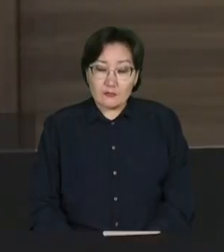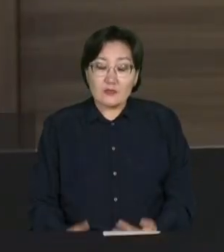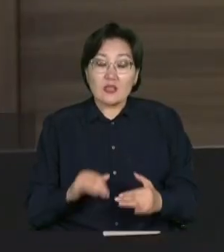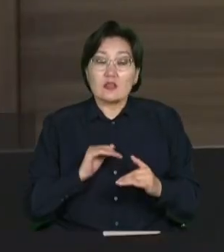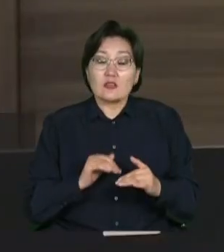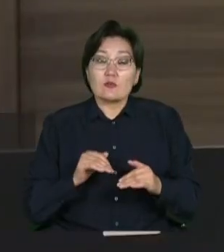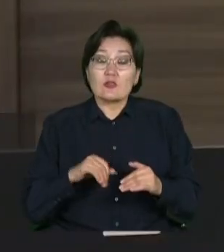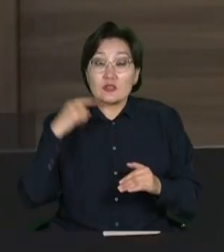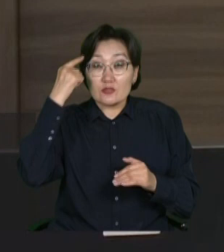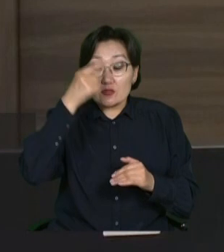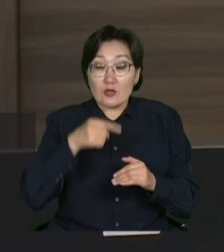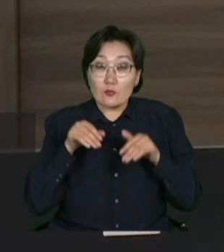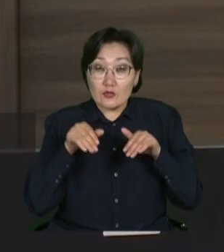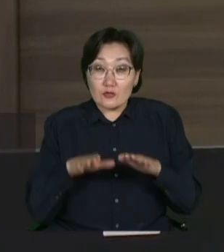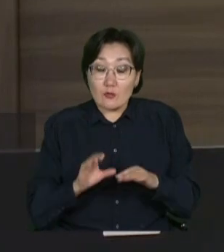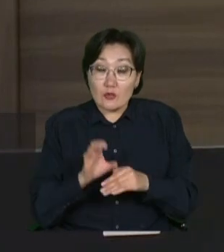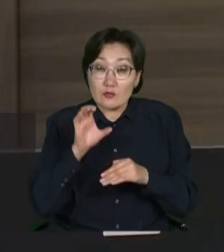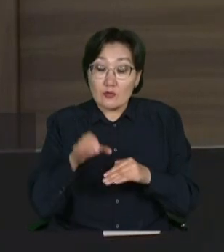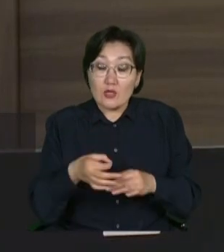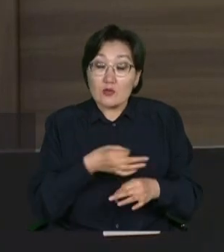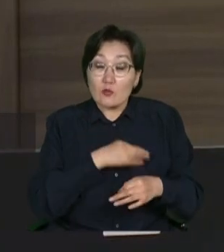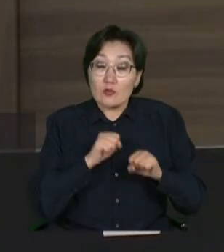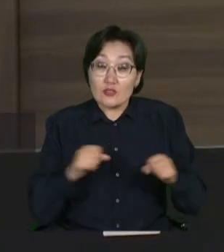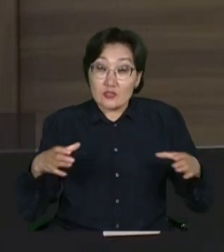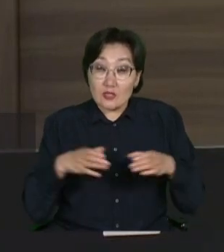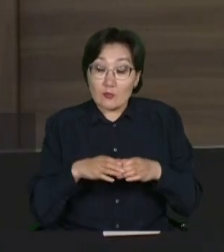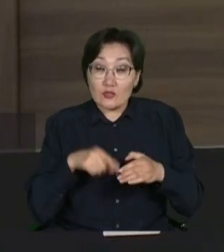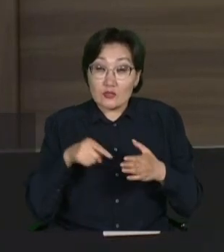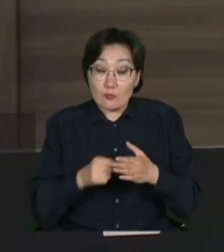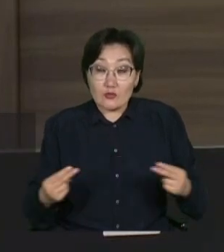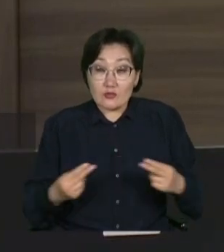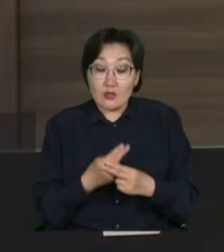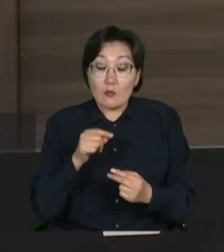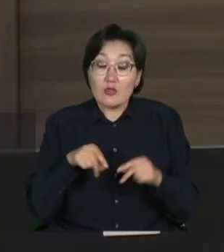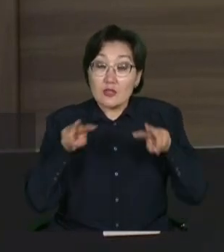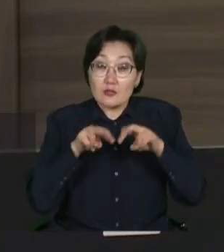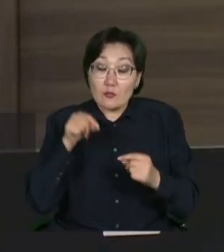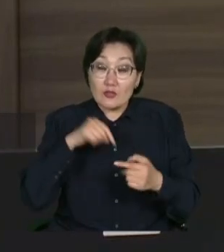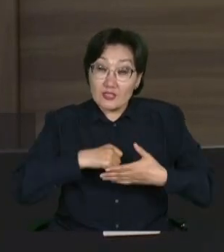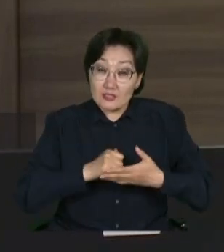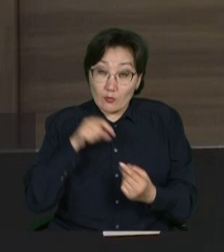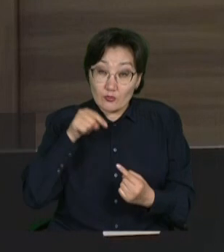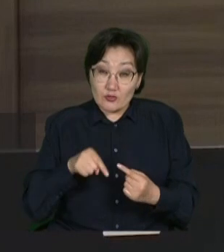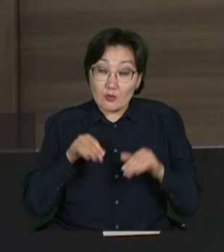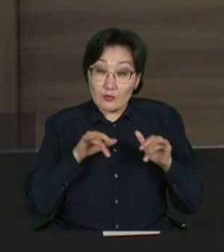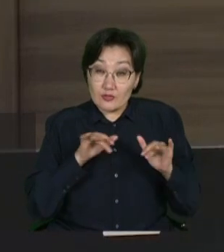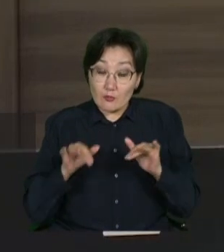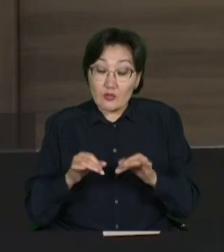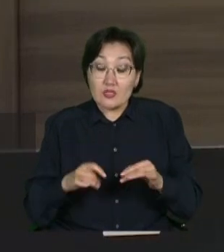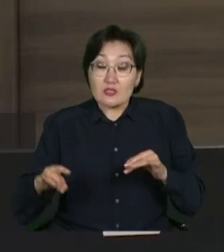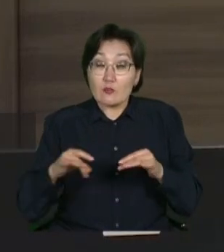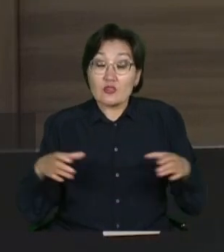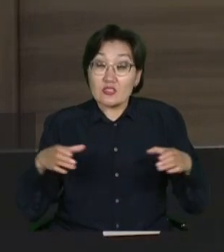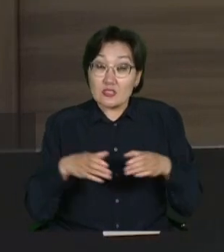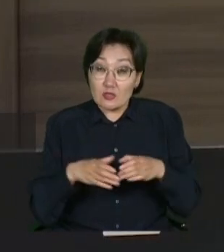Частное постановление направить президиум коллегии адвокатов города Астаны для рассмотрения и принятия соответствующих мер. Республиканскую коллегию адвокатов для